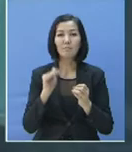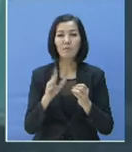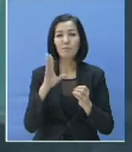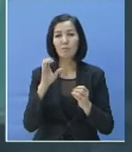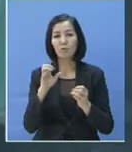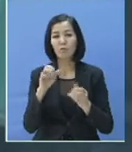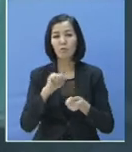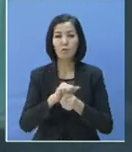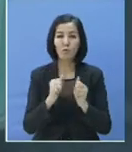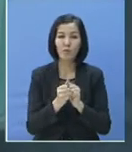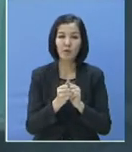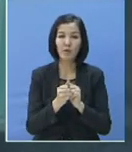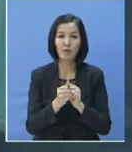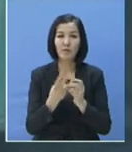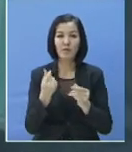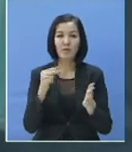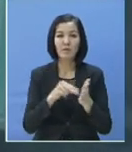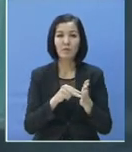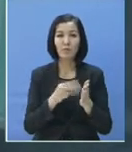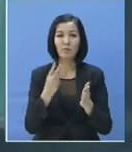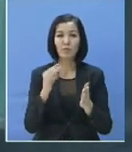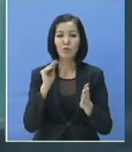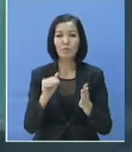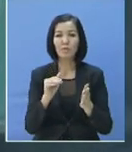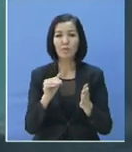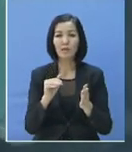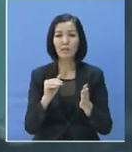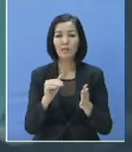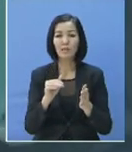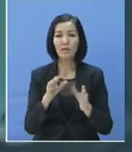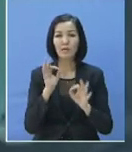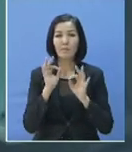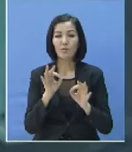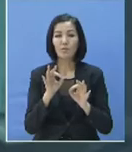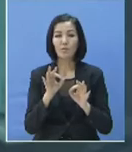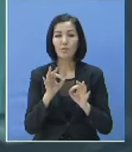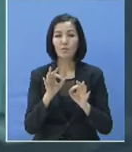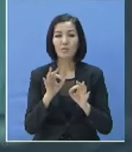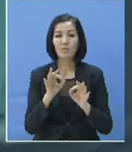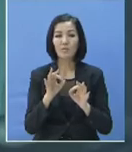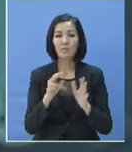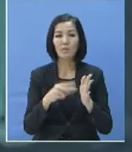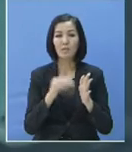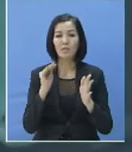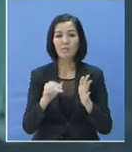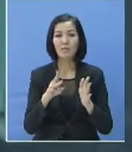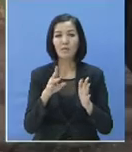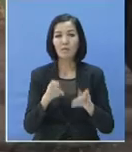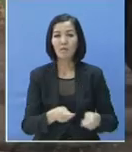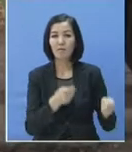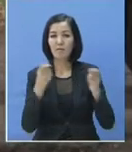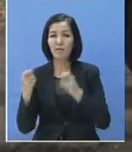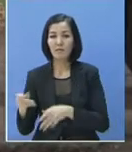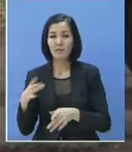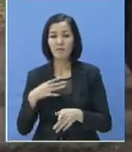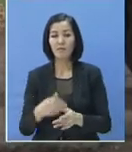15,500 көмірдің өзінің бағасы, и 3 мың погрузка трактористқа, чтоб нормальный көмір тиеп берді. И 7 мың теңге дастар. Сонда